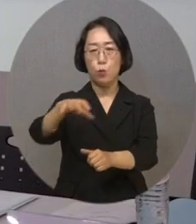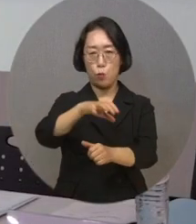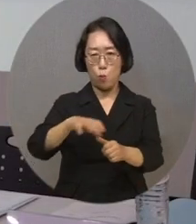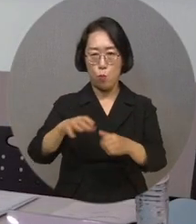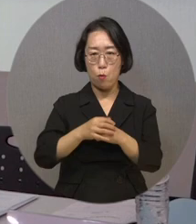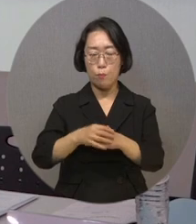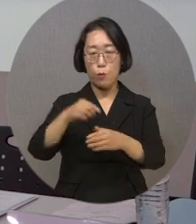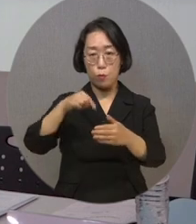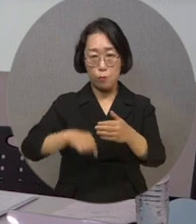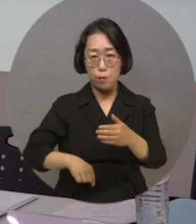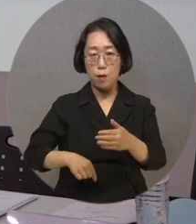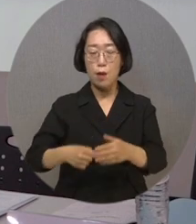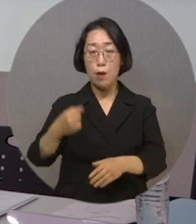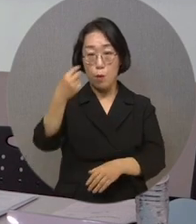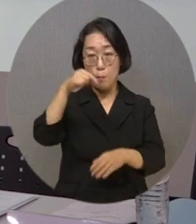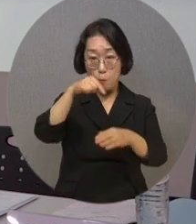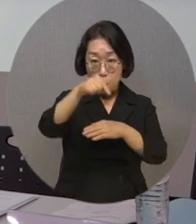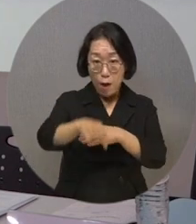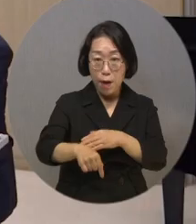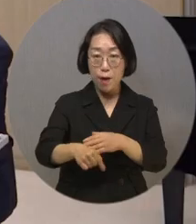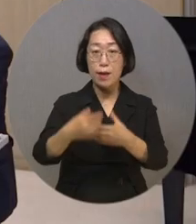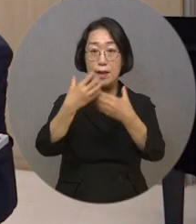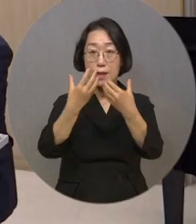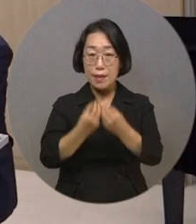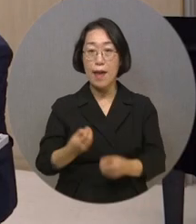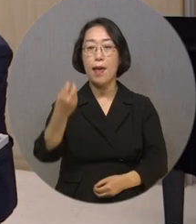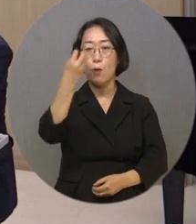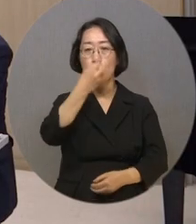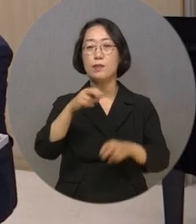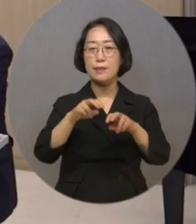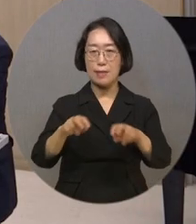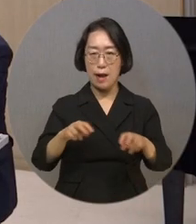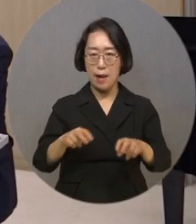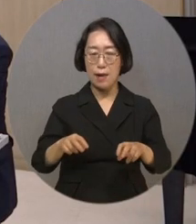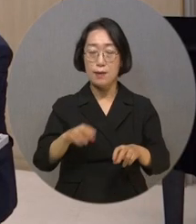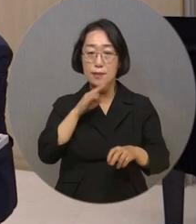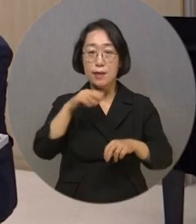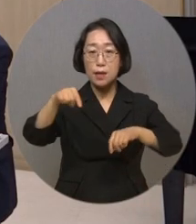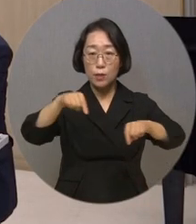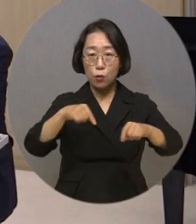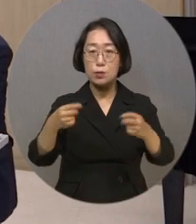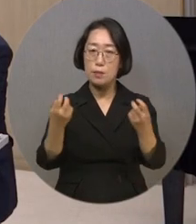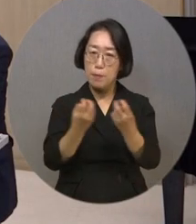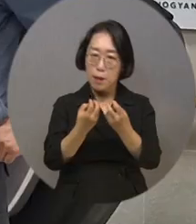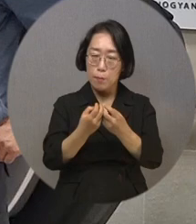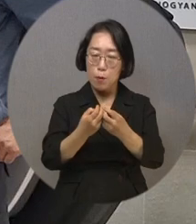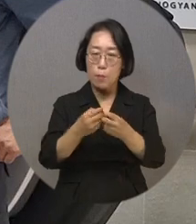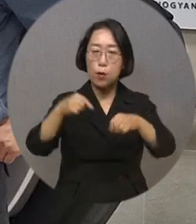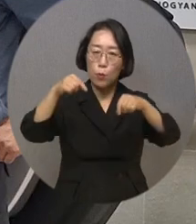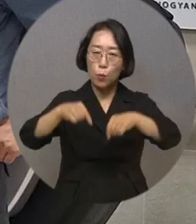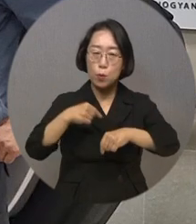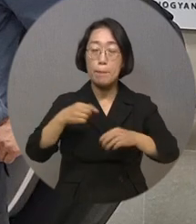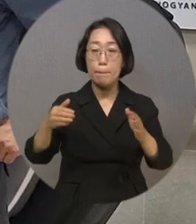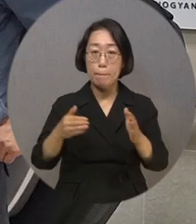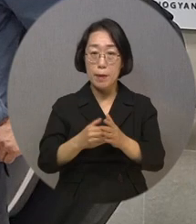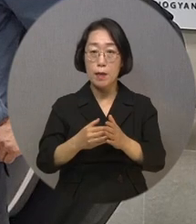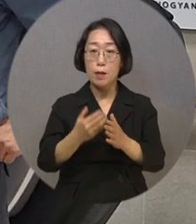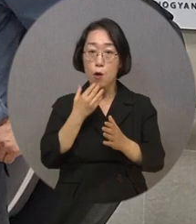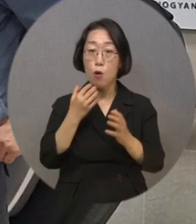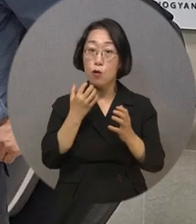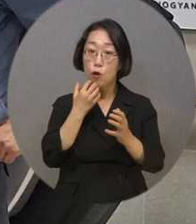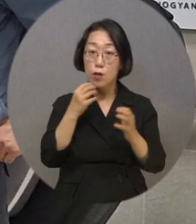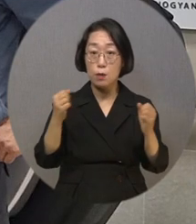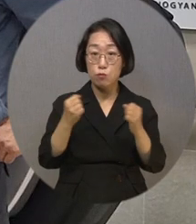국내외통합돌봄 운영사례 고찰과 실효성 있는 국내 정책 개발의 필요성이 논해지는 시간으로 경기북부